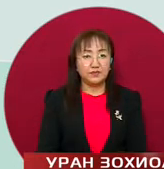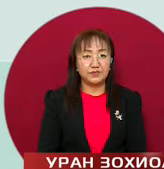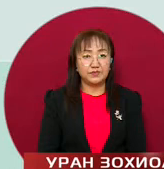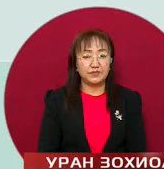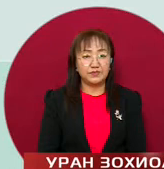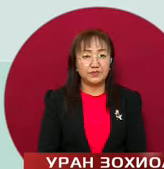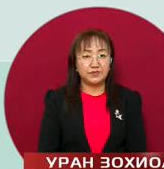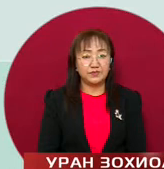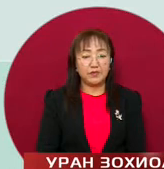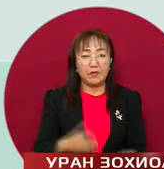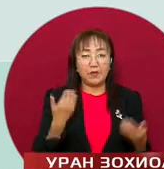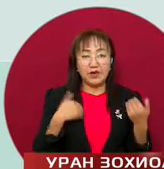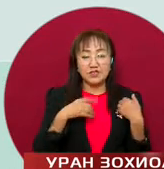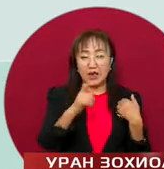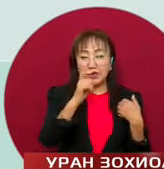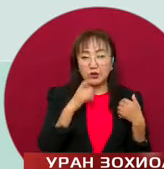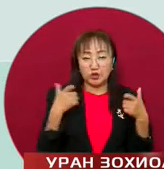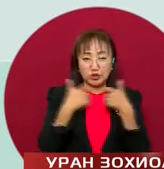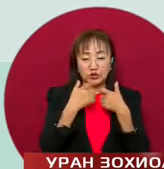За багшийн хариултад тулгыг хүүхдүүдээ.